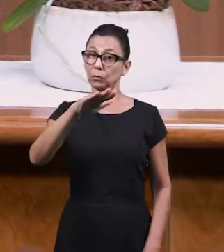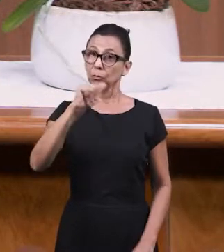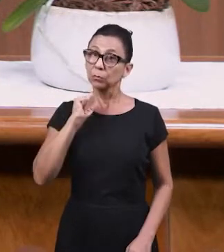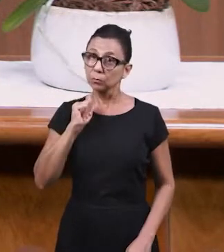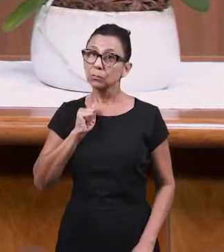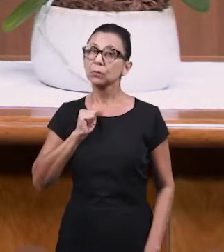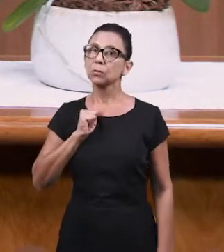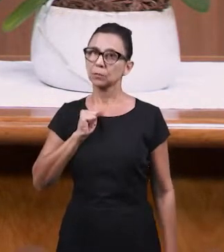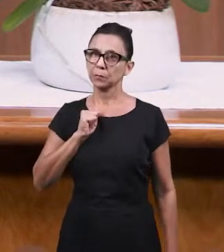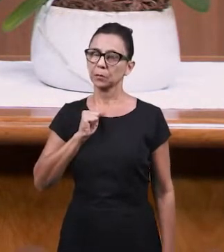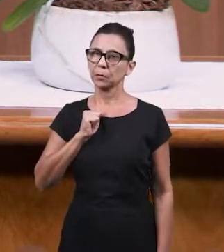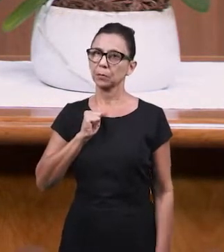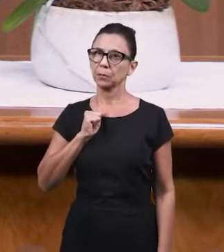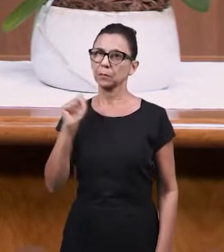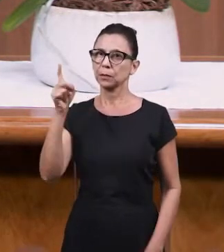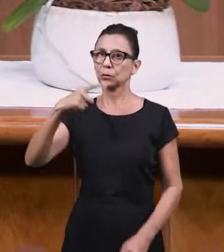appelés